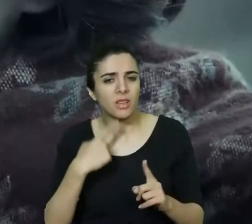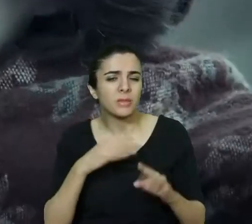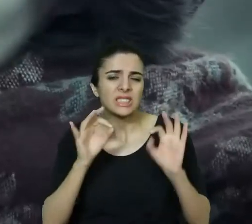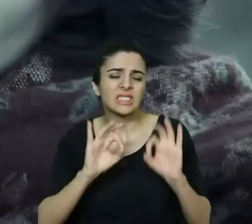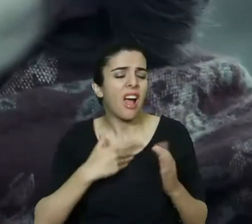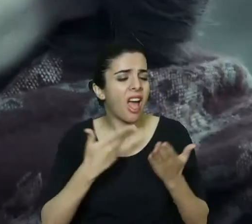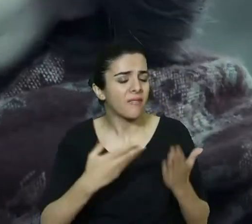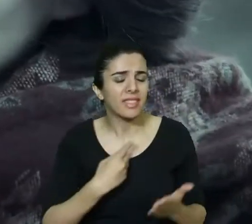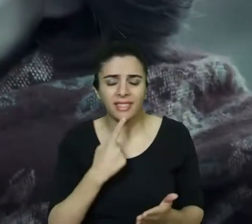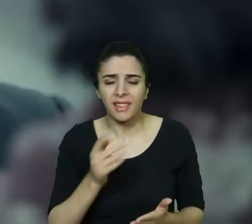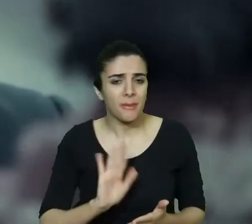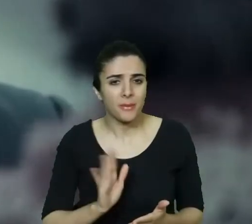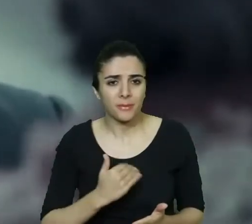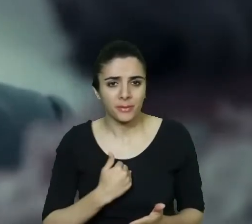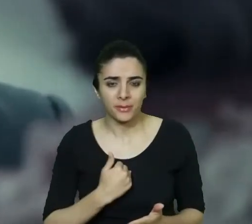kimseye evet demeyeceğim.